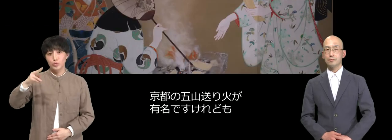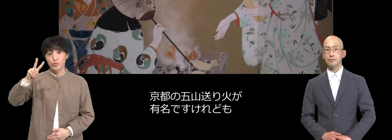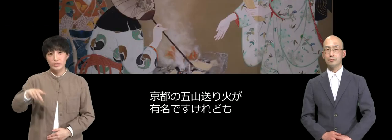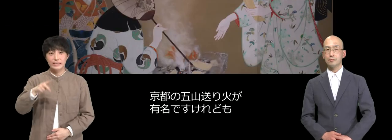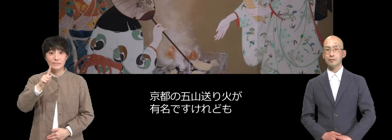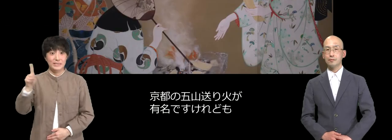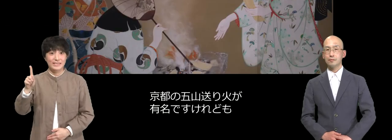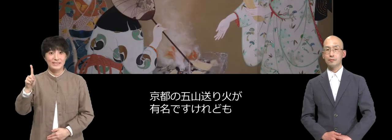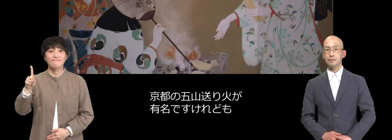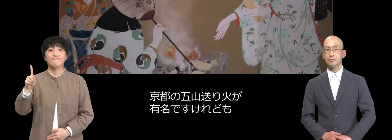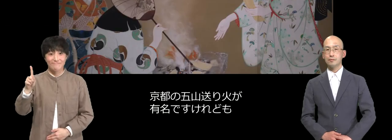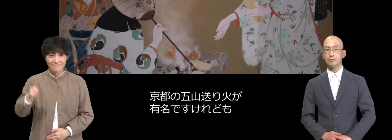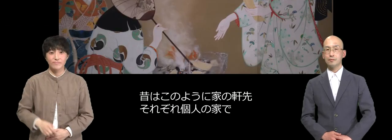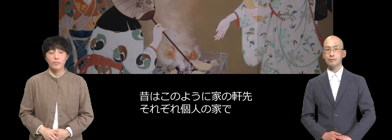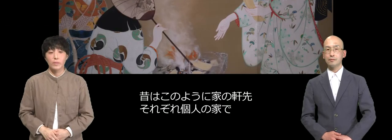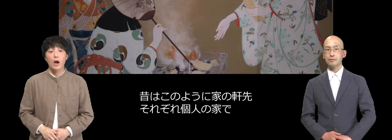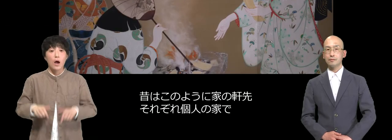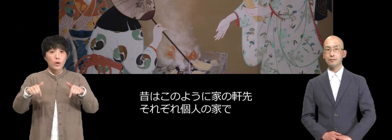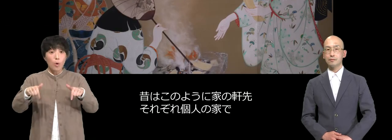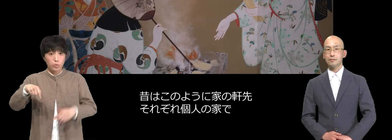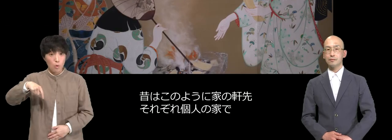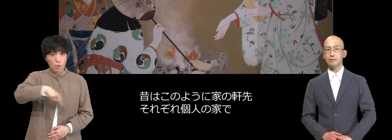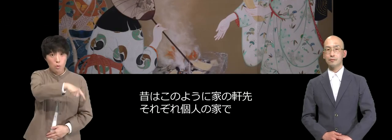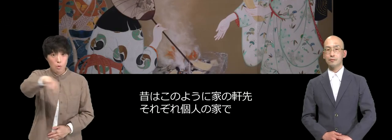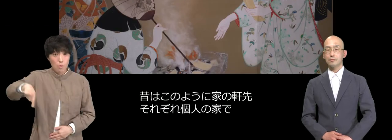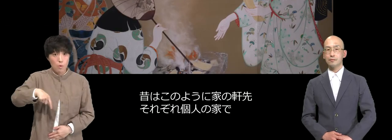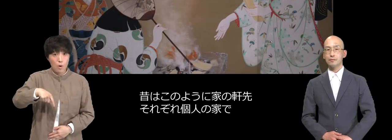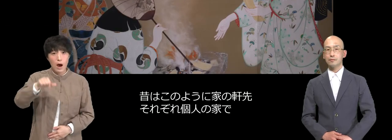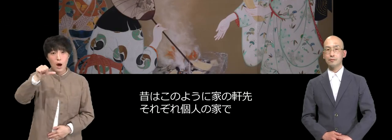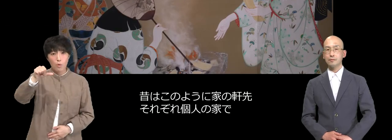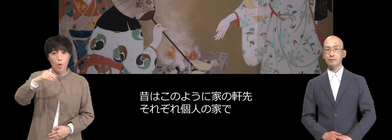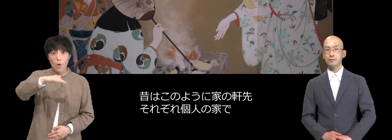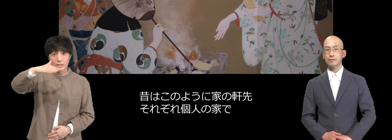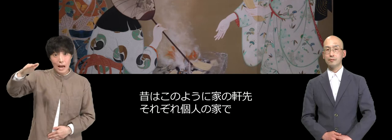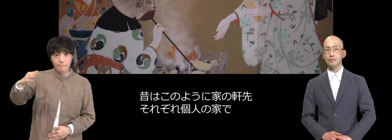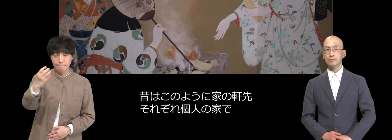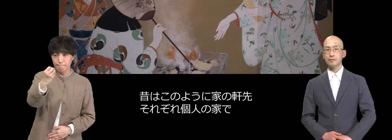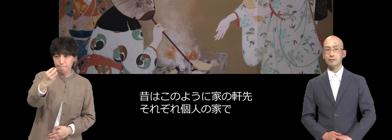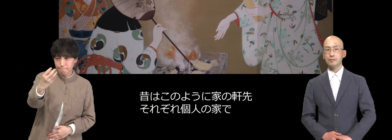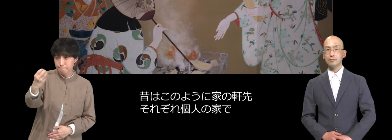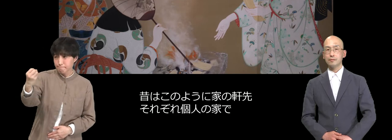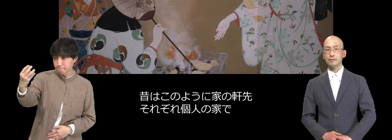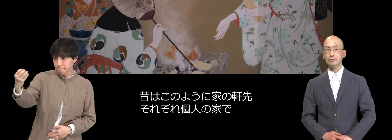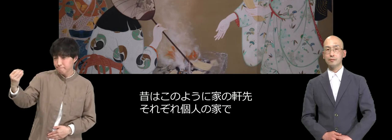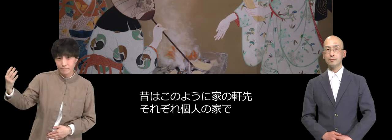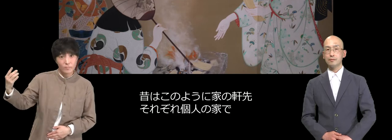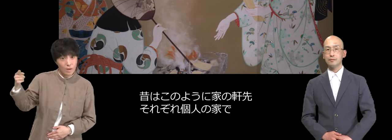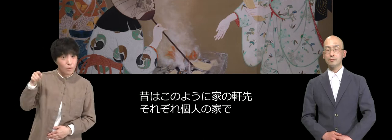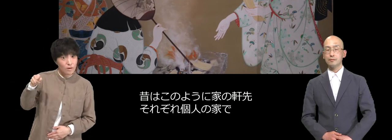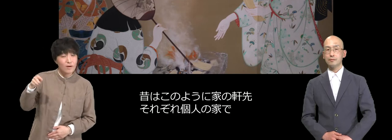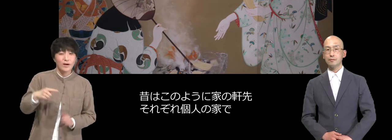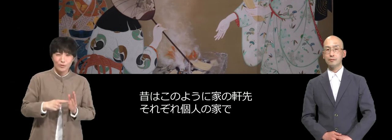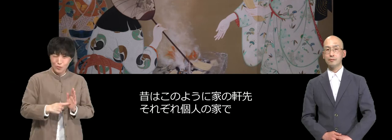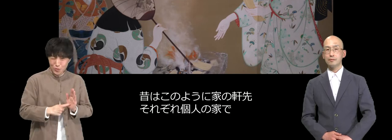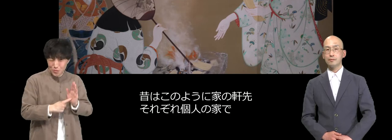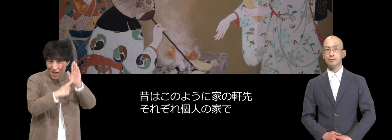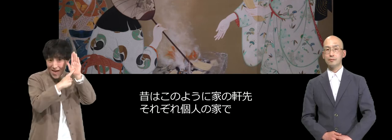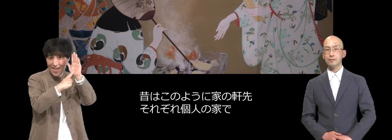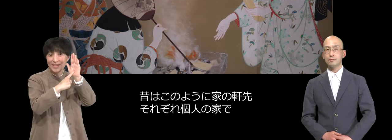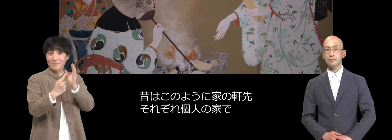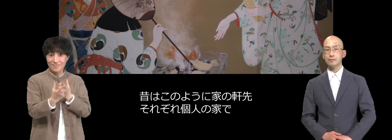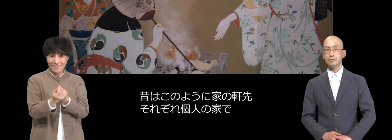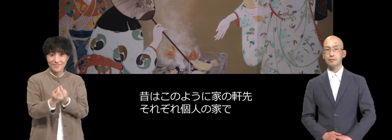有名ですけれども昔はこのようにその家の軒先というかあのでそれぞれ